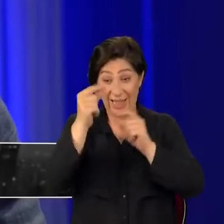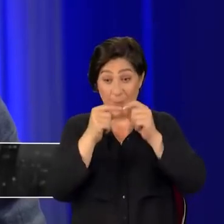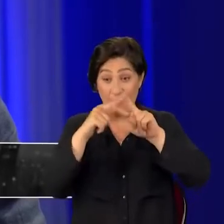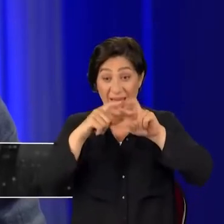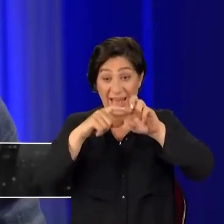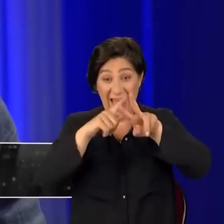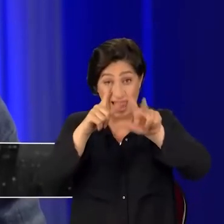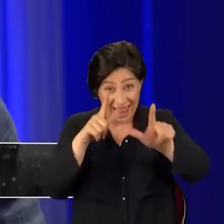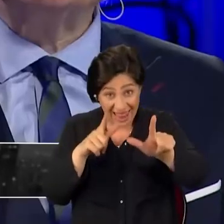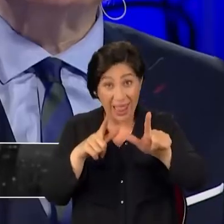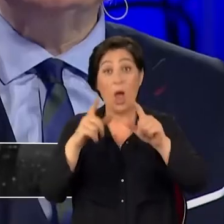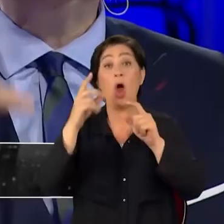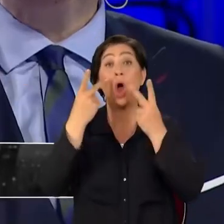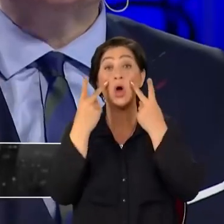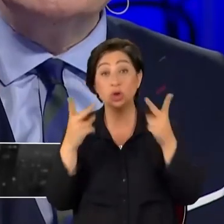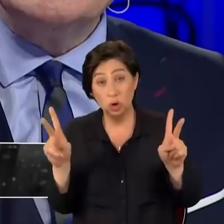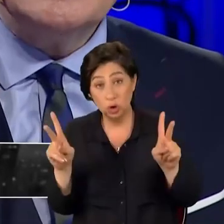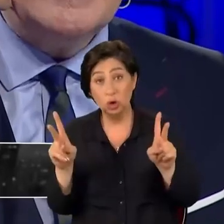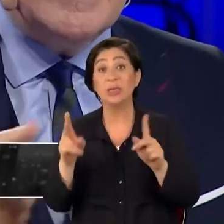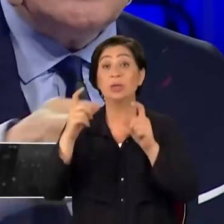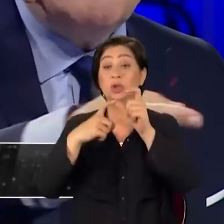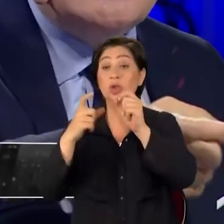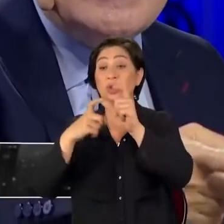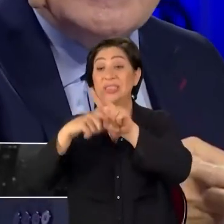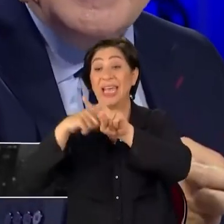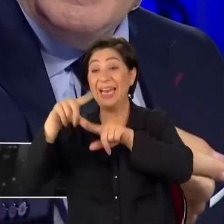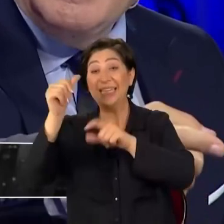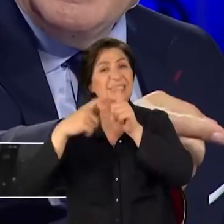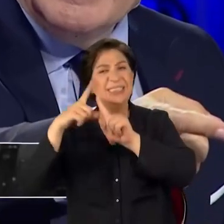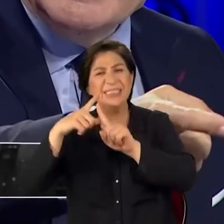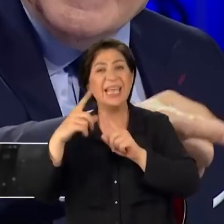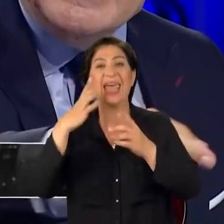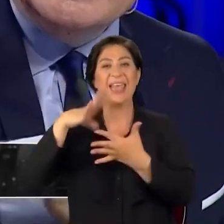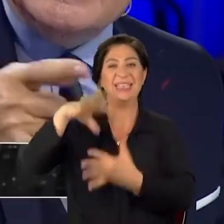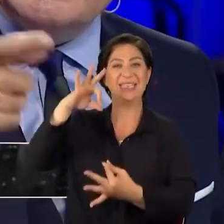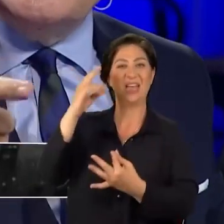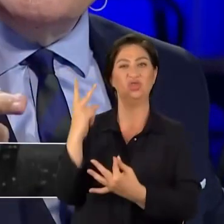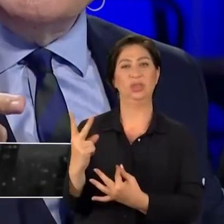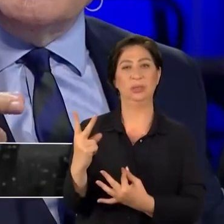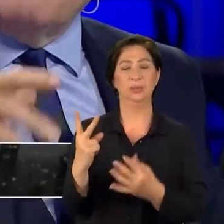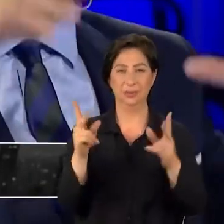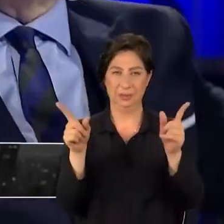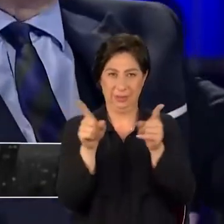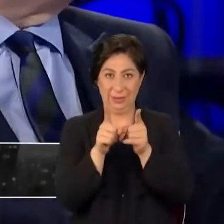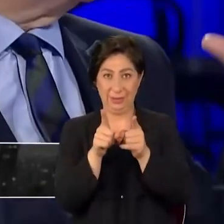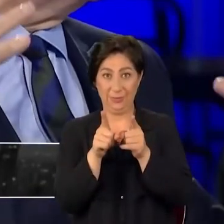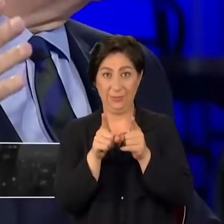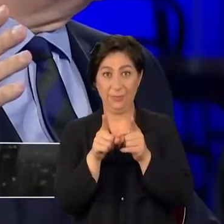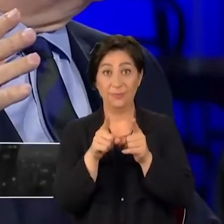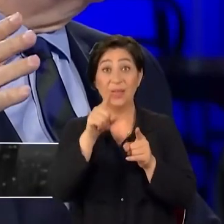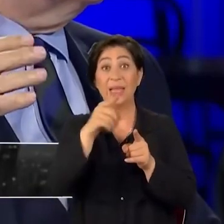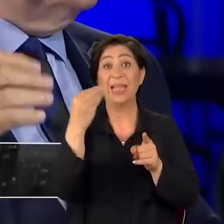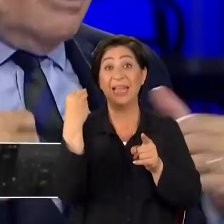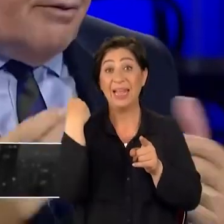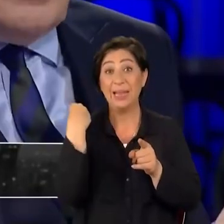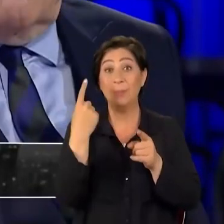Liberal özgürlükçü, sosyalist insancı. Şimdi siz gelirinizi... Ama siz yeni ve farklı